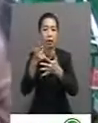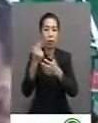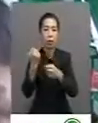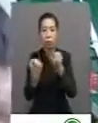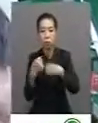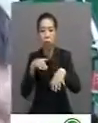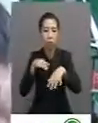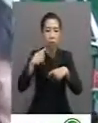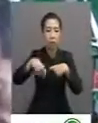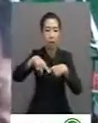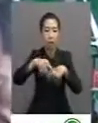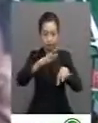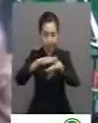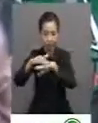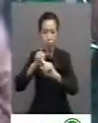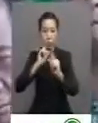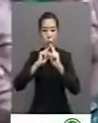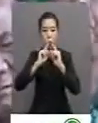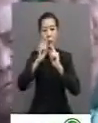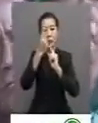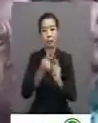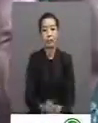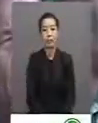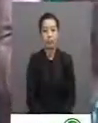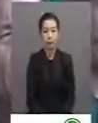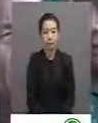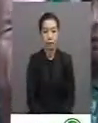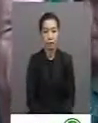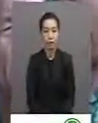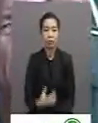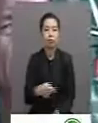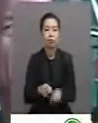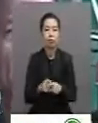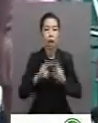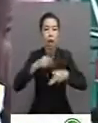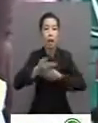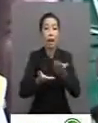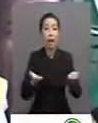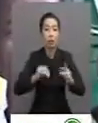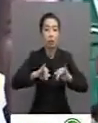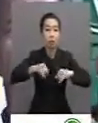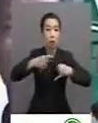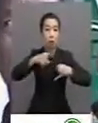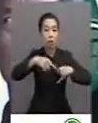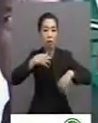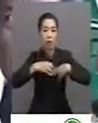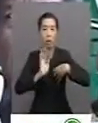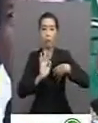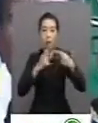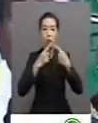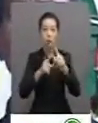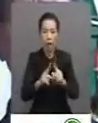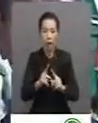การจราจรก็เดี๋ยวต้องเรียกเขามาพูดคุยทำความเข้าใจคือพยายามไม่ให้ผู้ค้าเขาเดือดร้อนแต่ว่าทั้งนี้ทั้งนั้